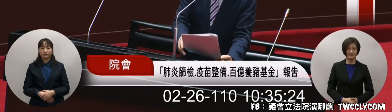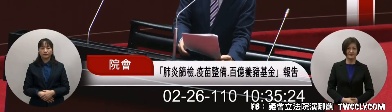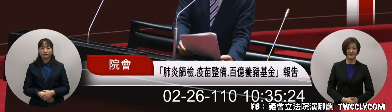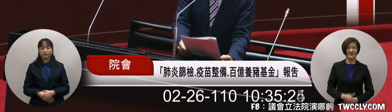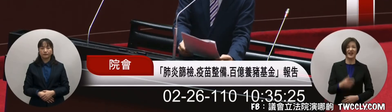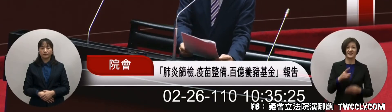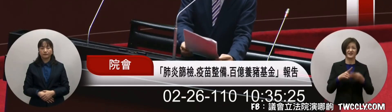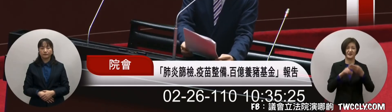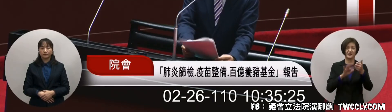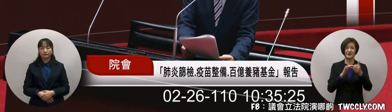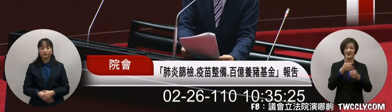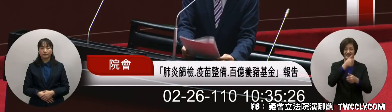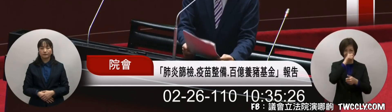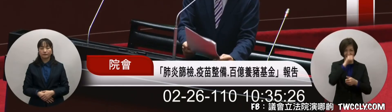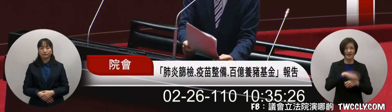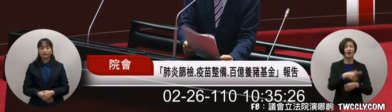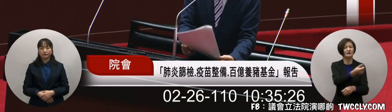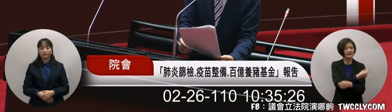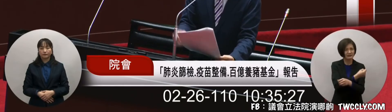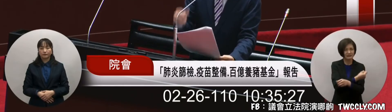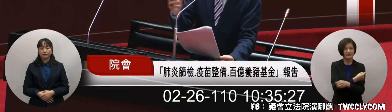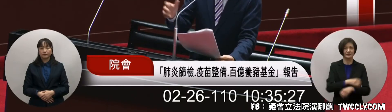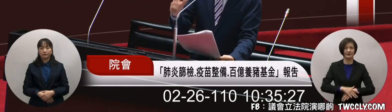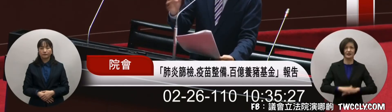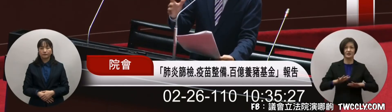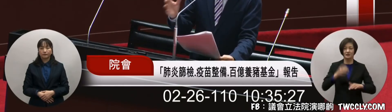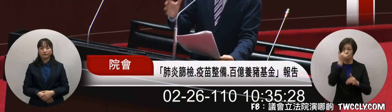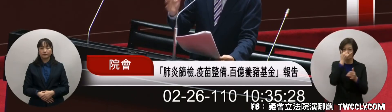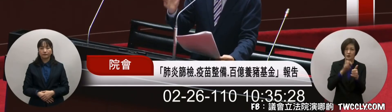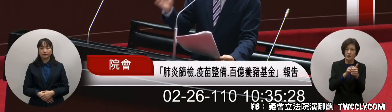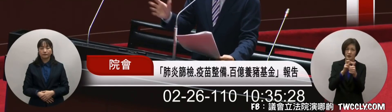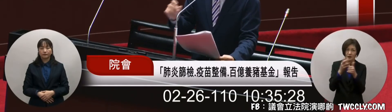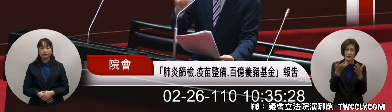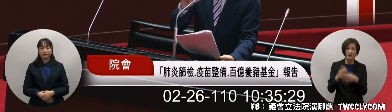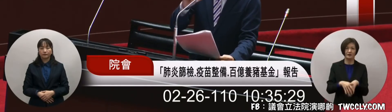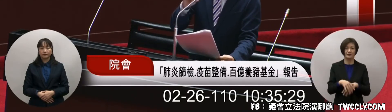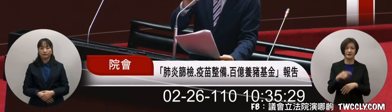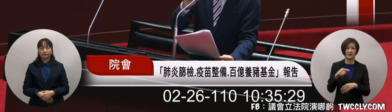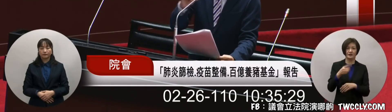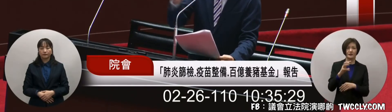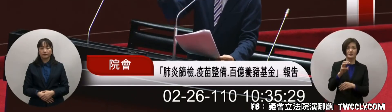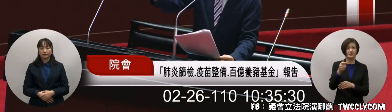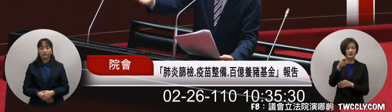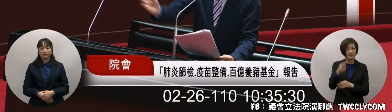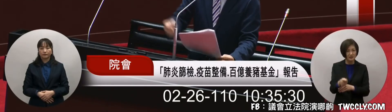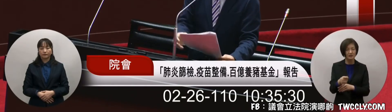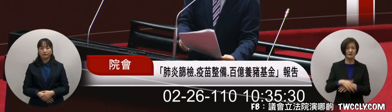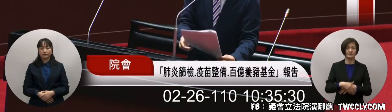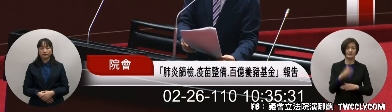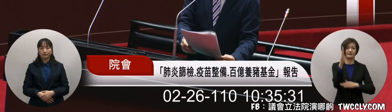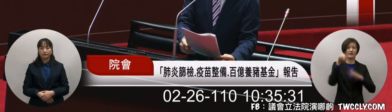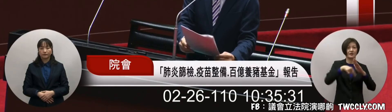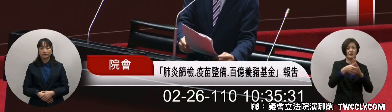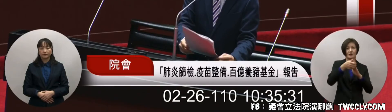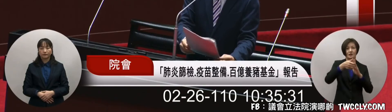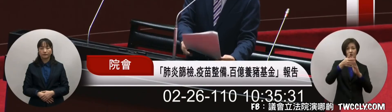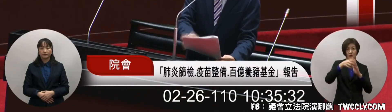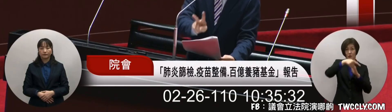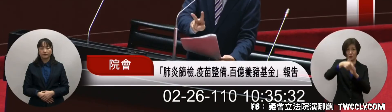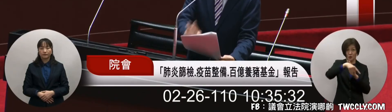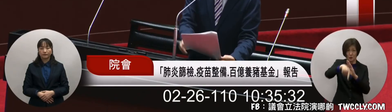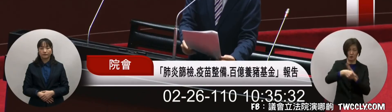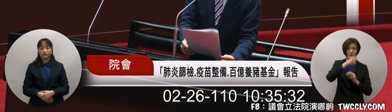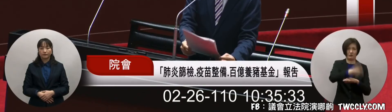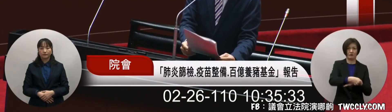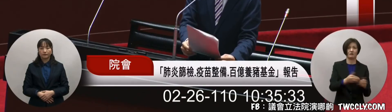主委好，好，这个主委辛苦了哈。这个我们这次的养猪的相关的130亿的这个行政院核定的内容，我们都很期待。所以